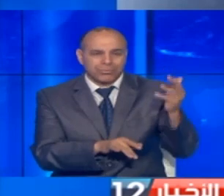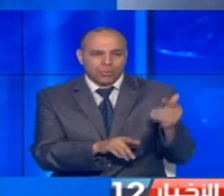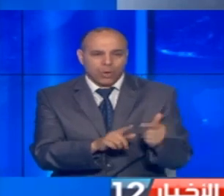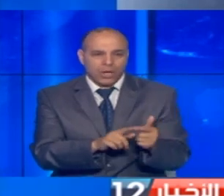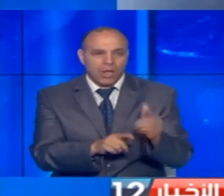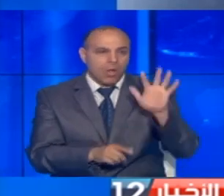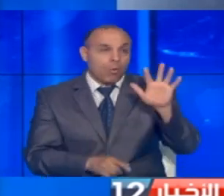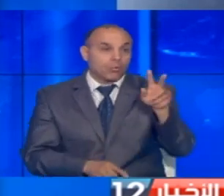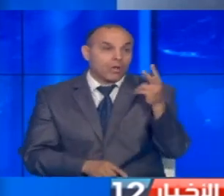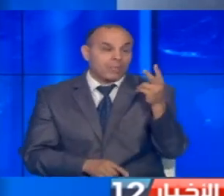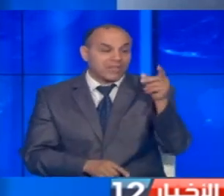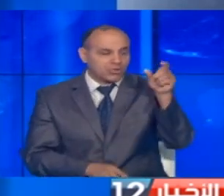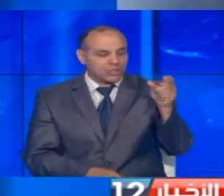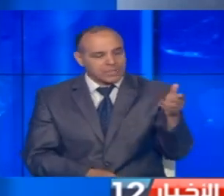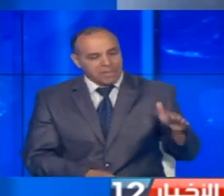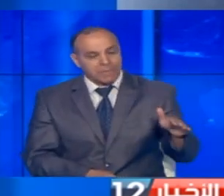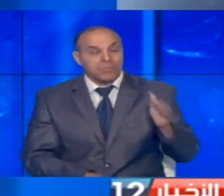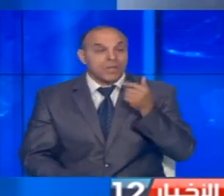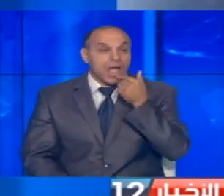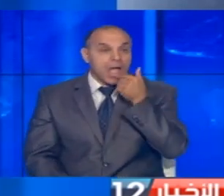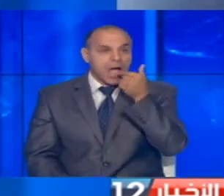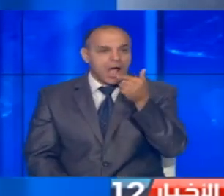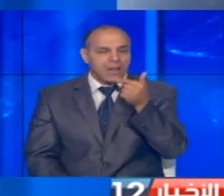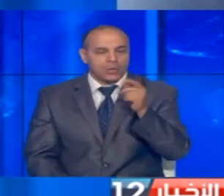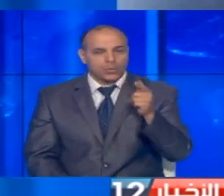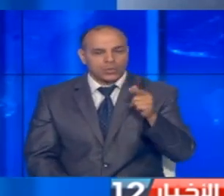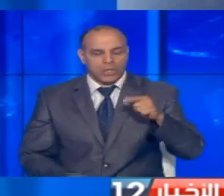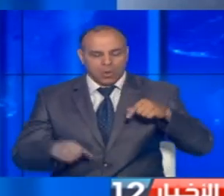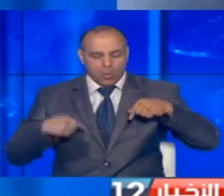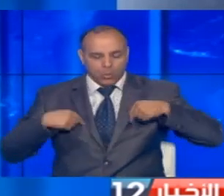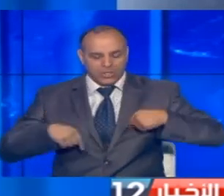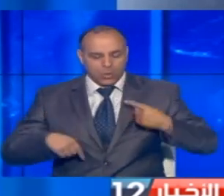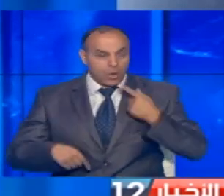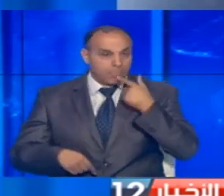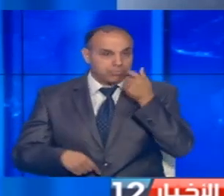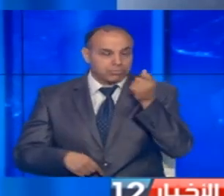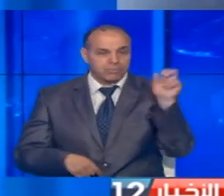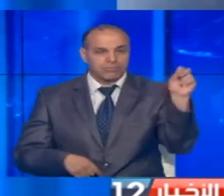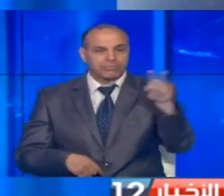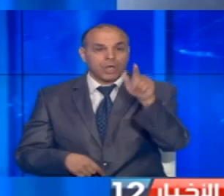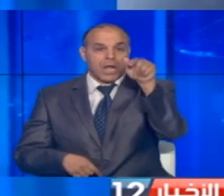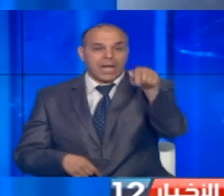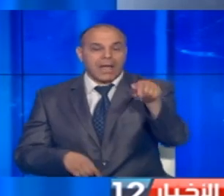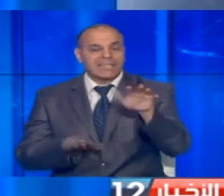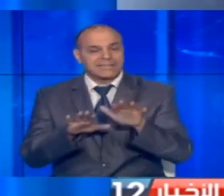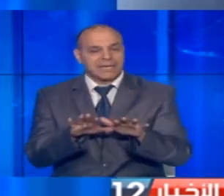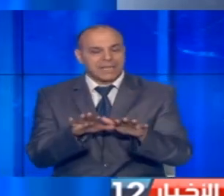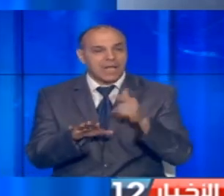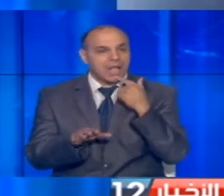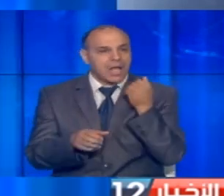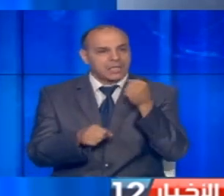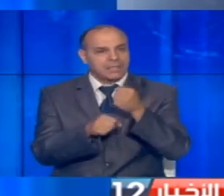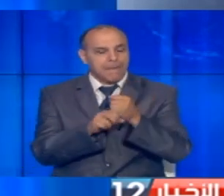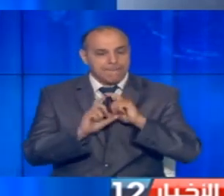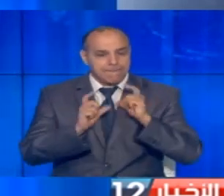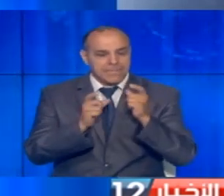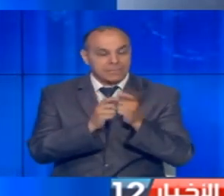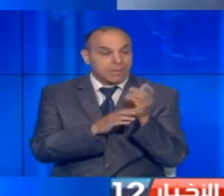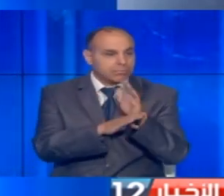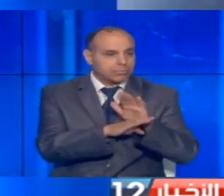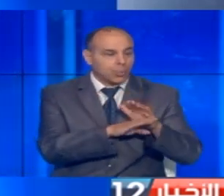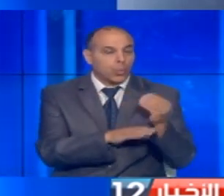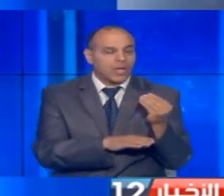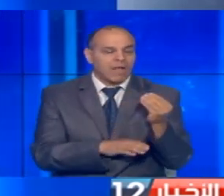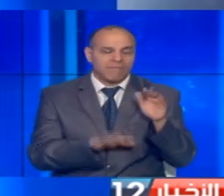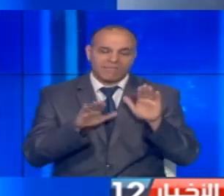إلى 52. وقد أعلن رئيس الحكومة في زيارته إلى المنطقة إحداث مجمع أمني